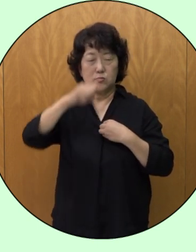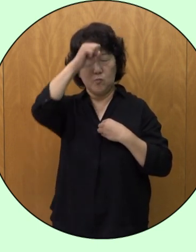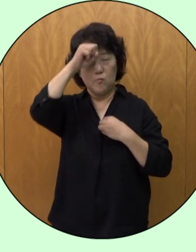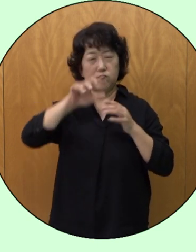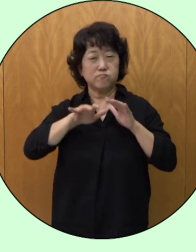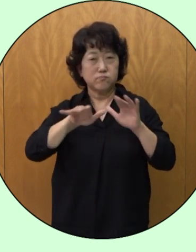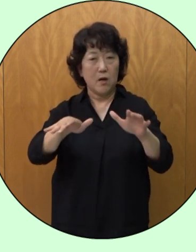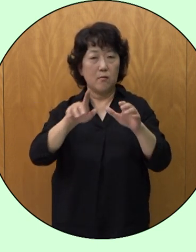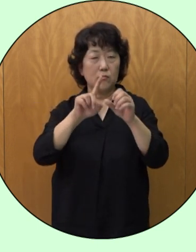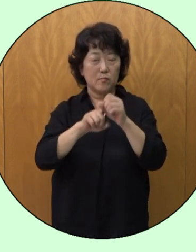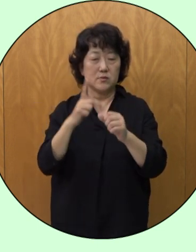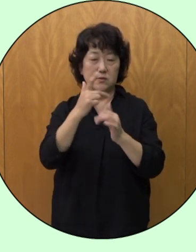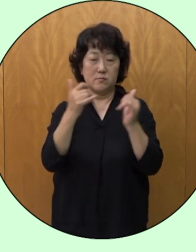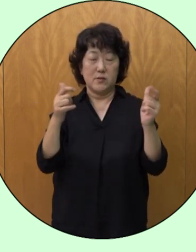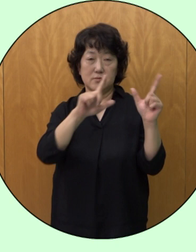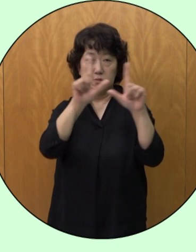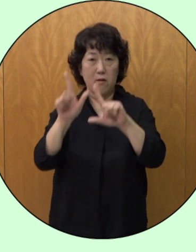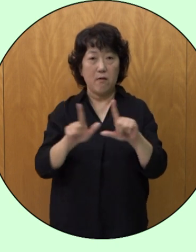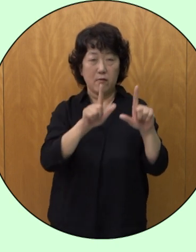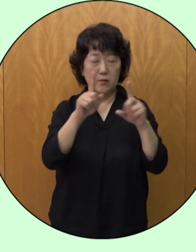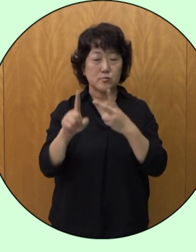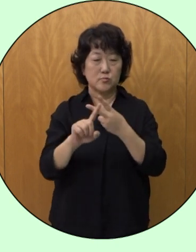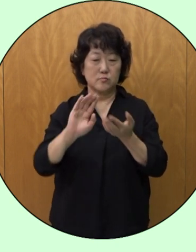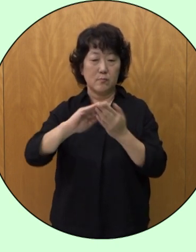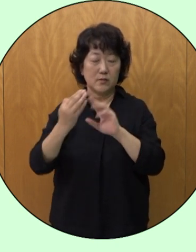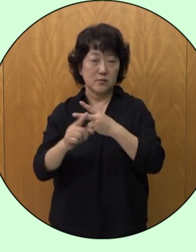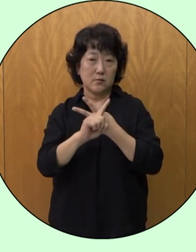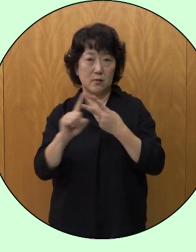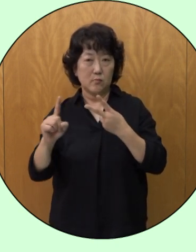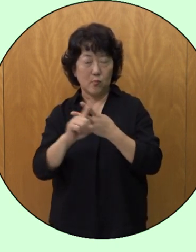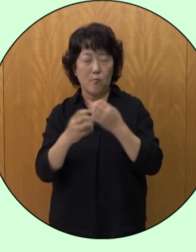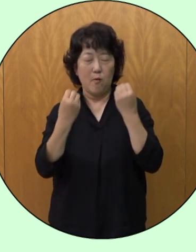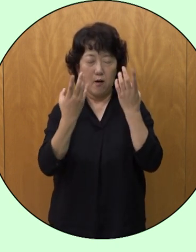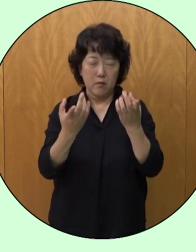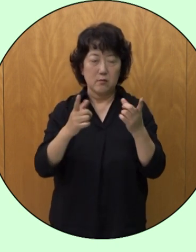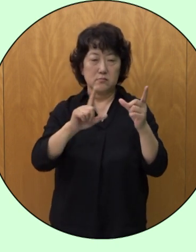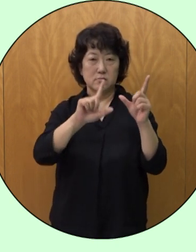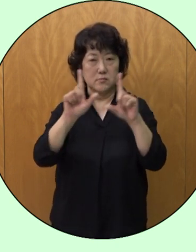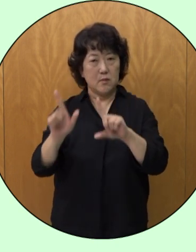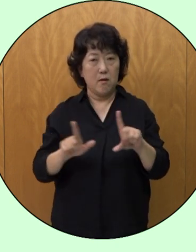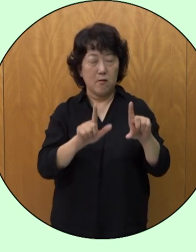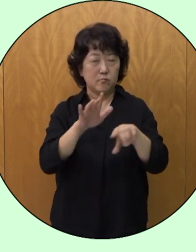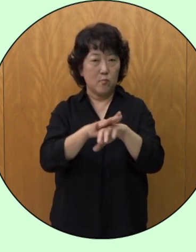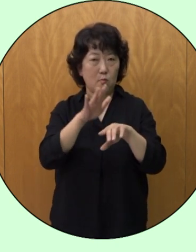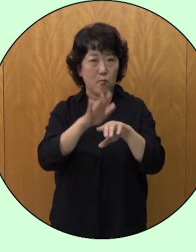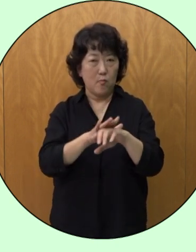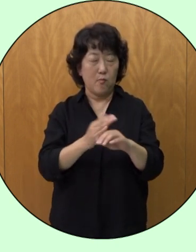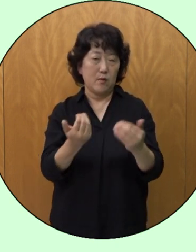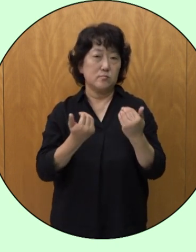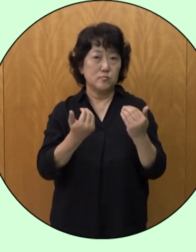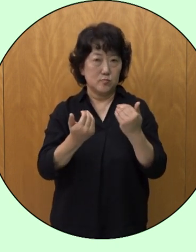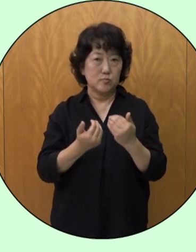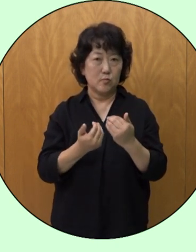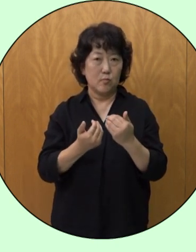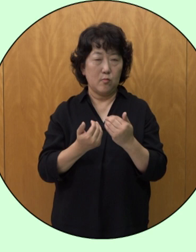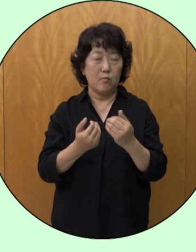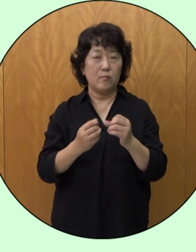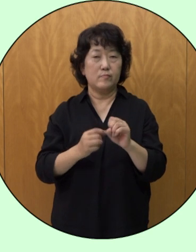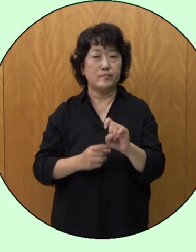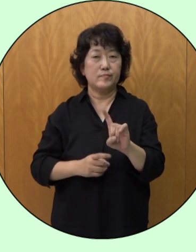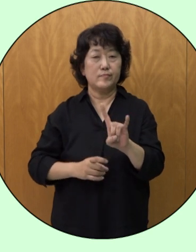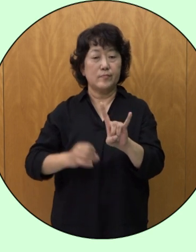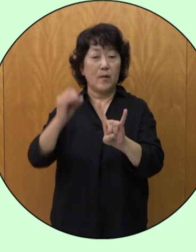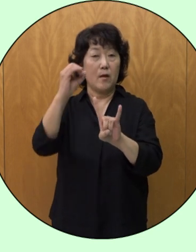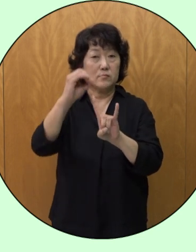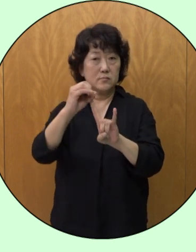、市民生活や都市機能においても新しい生活様式に応じました ICT デ